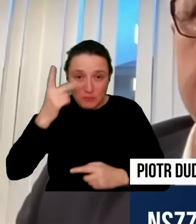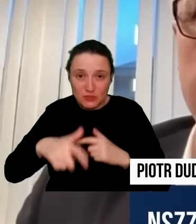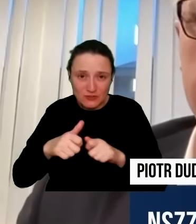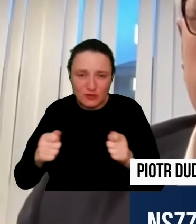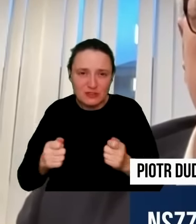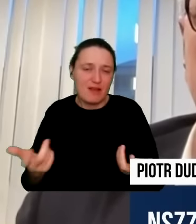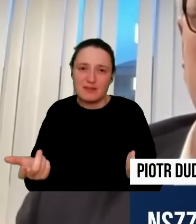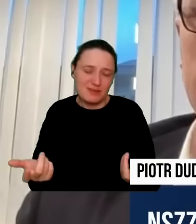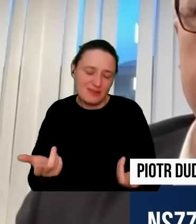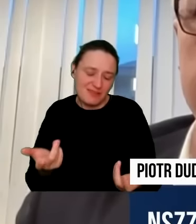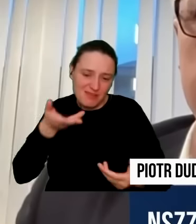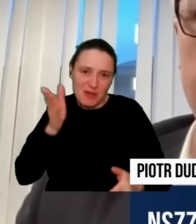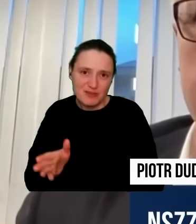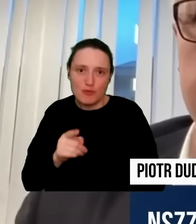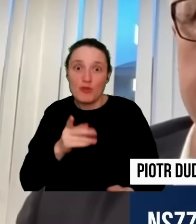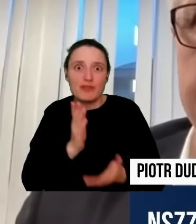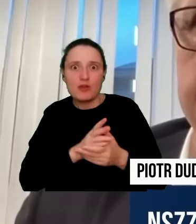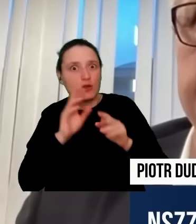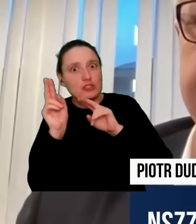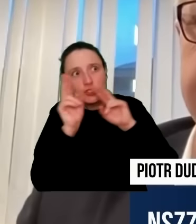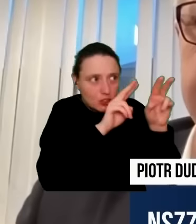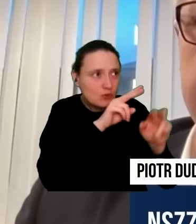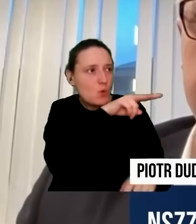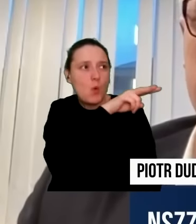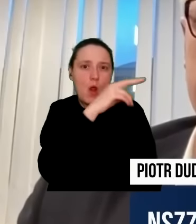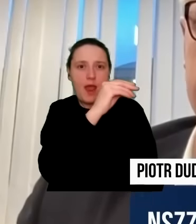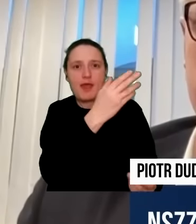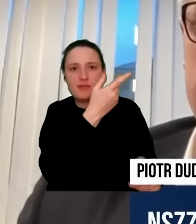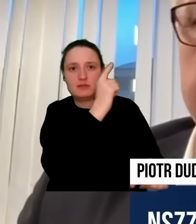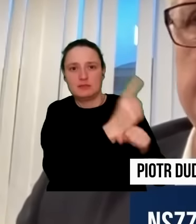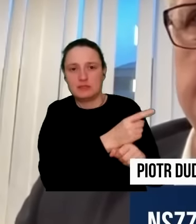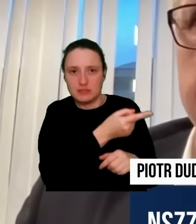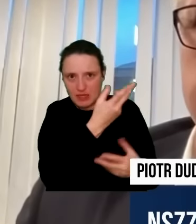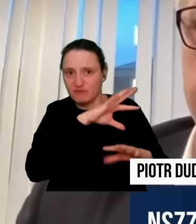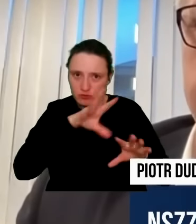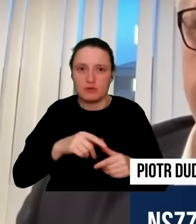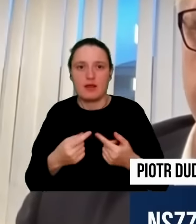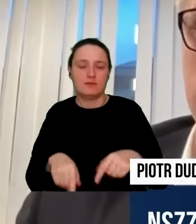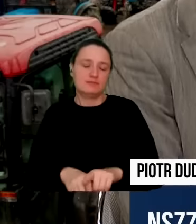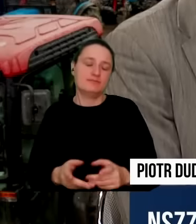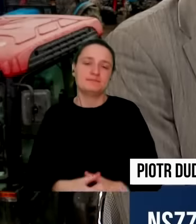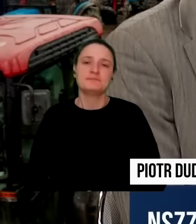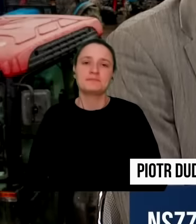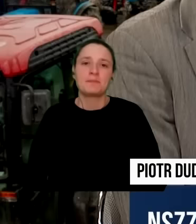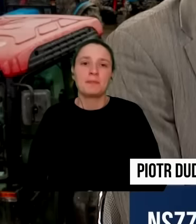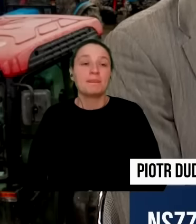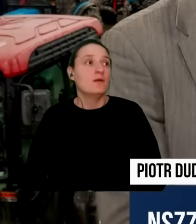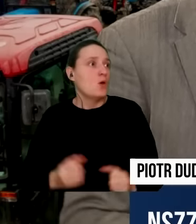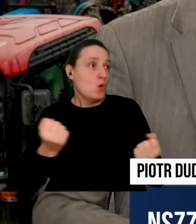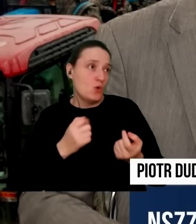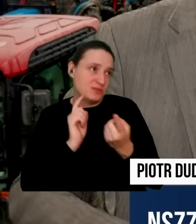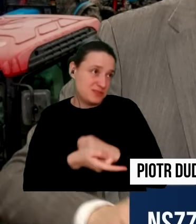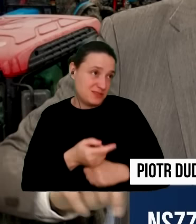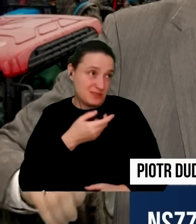wprowadzone jakieś rozwiązania, które idą jakieś w poprzek temu, co radykalne zmiany, o czym mówił profesor Grzegorz